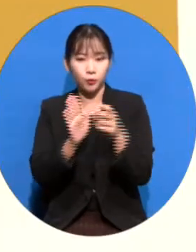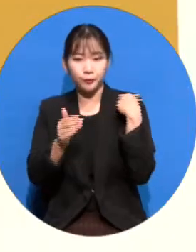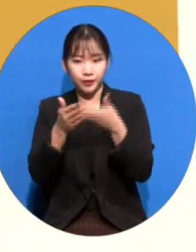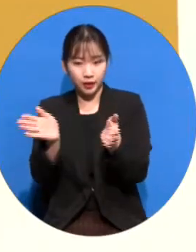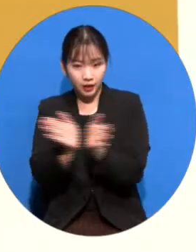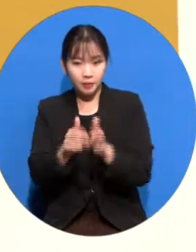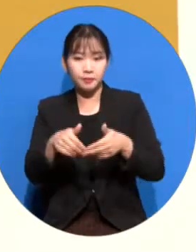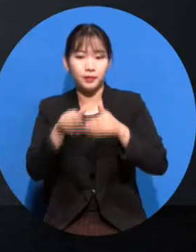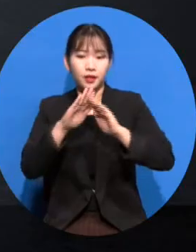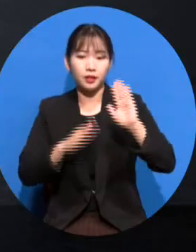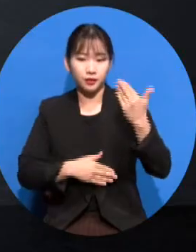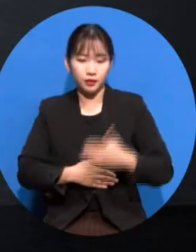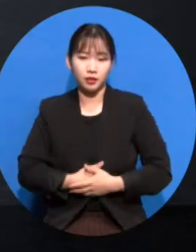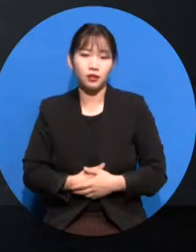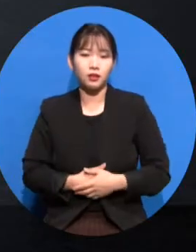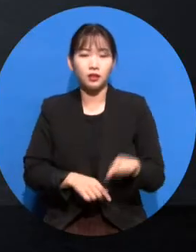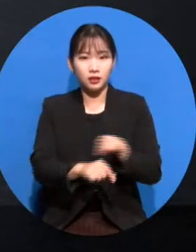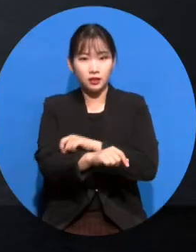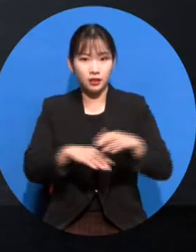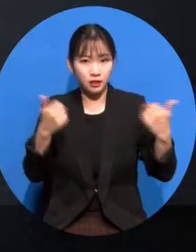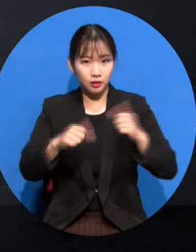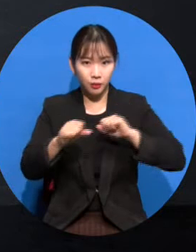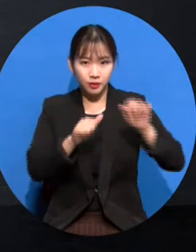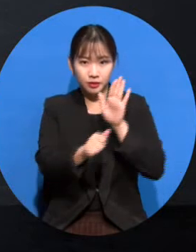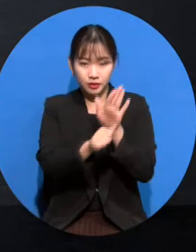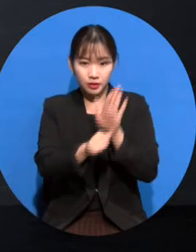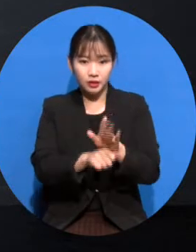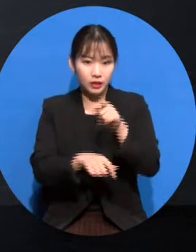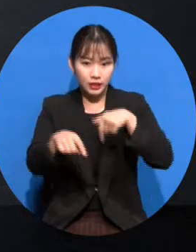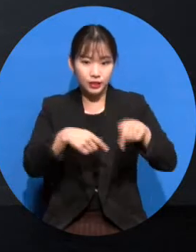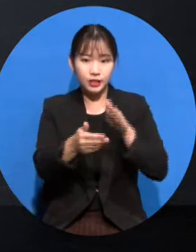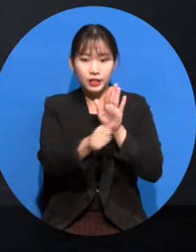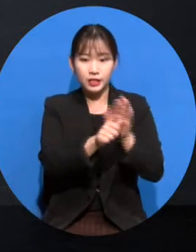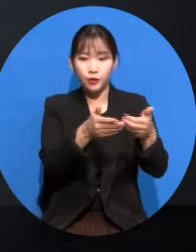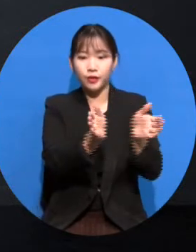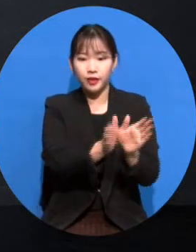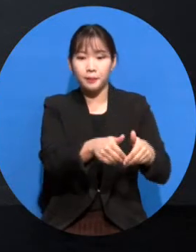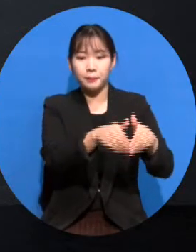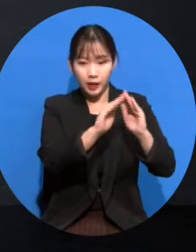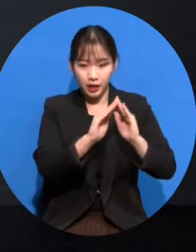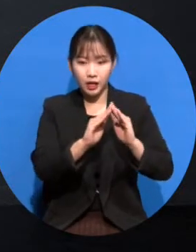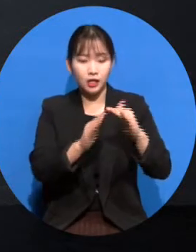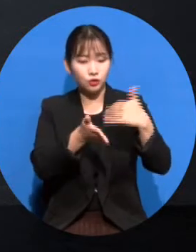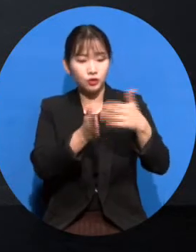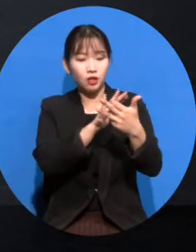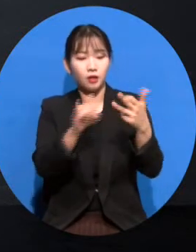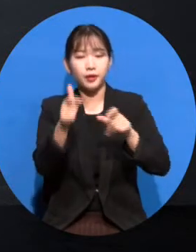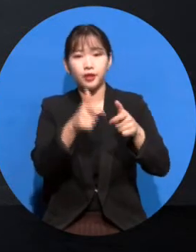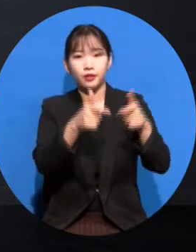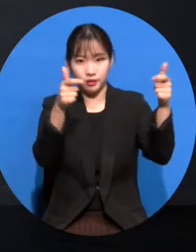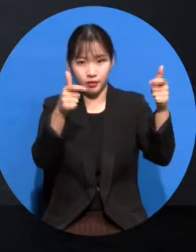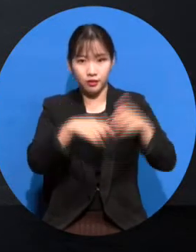담당관 등이 신설됩니다. 특히 의정 활동을 지원하는 정책 지원관이 신설되는 등 정원이 18명